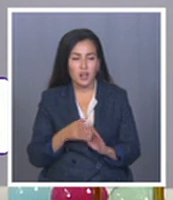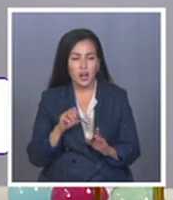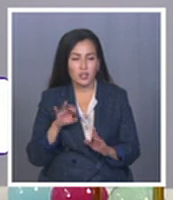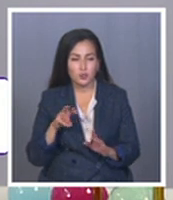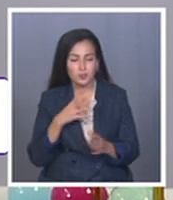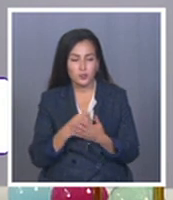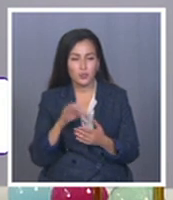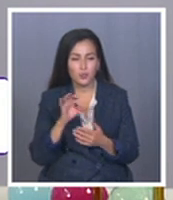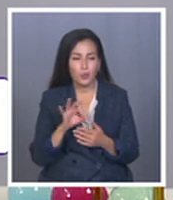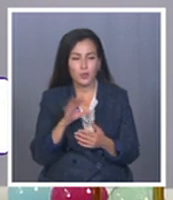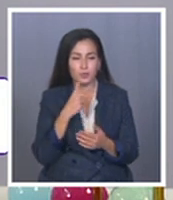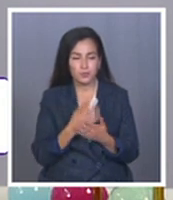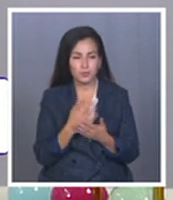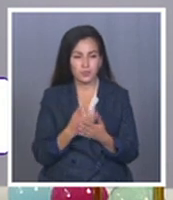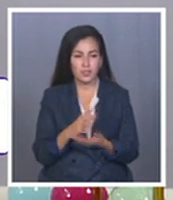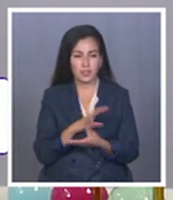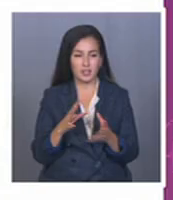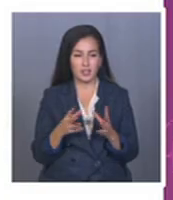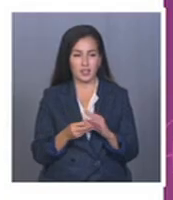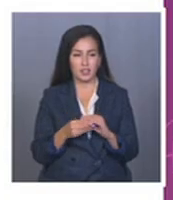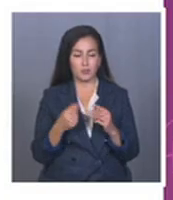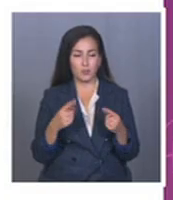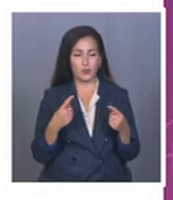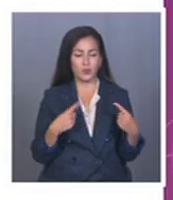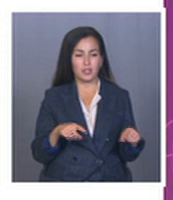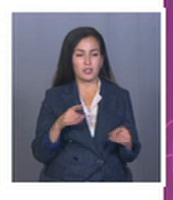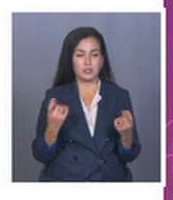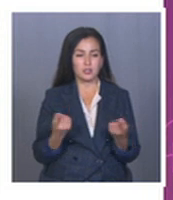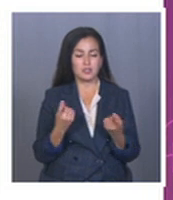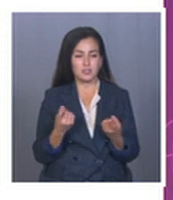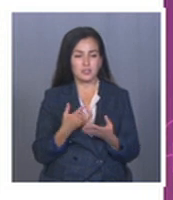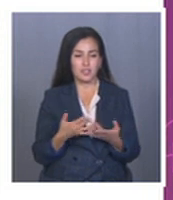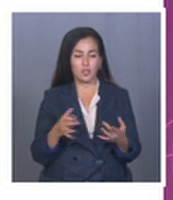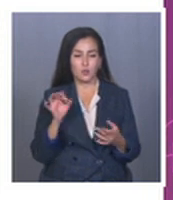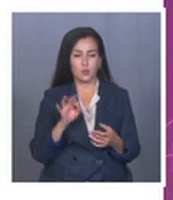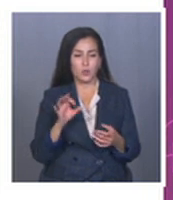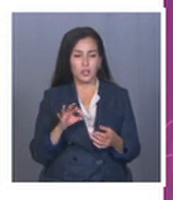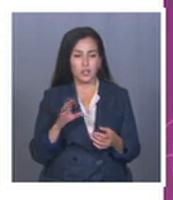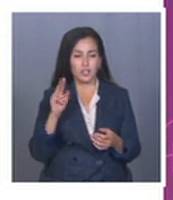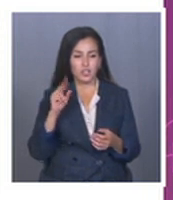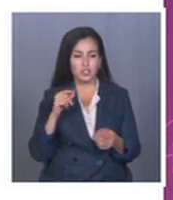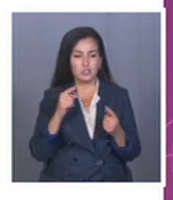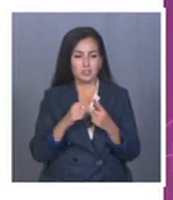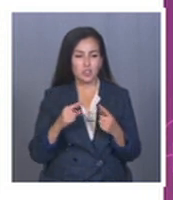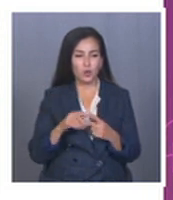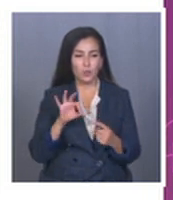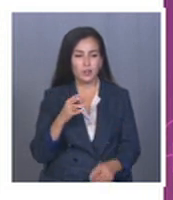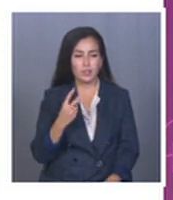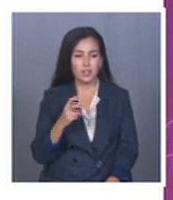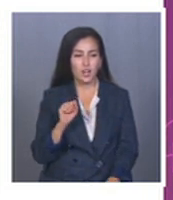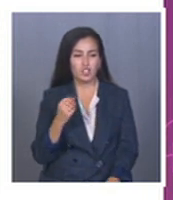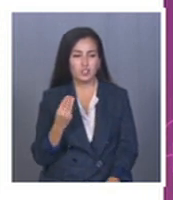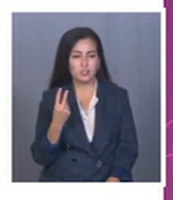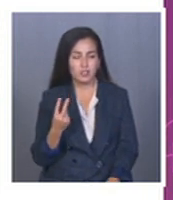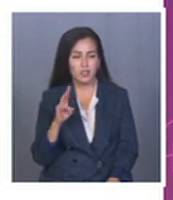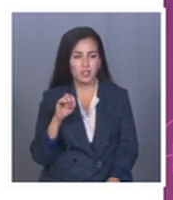дәрежесін көрсетеді. Яғни, одан бөлек жай заттар 0 деген тотығу дәрежесіне ие. Мысалы, О2, H2,